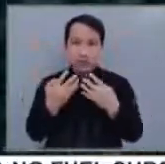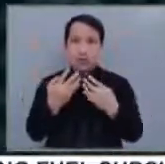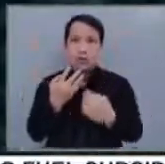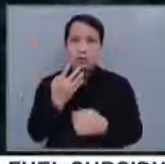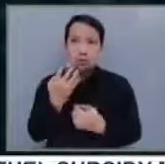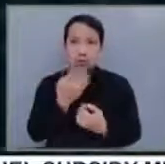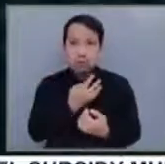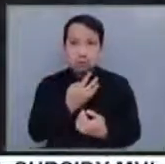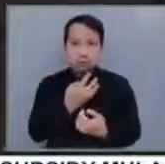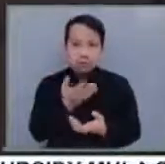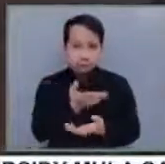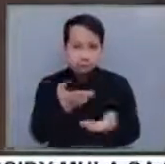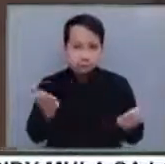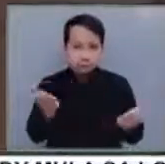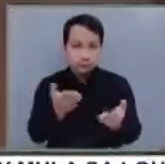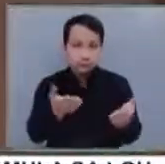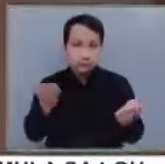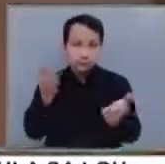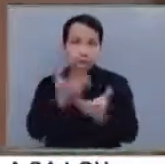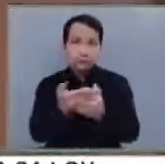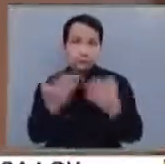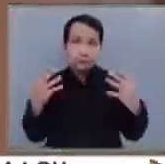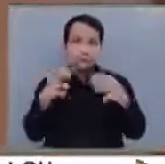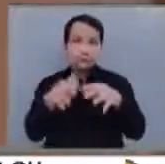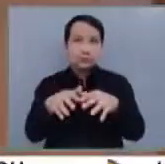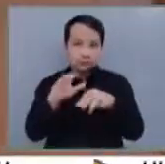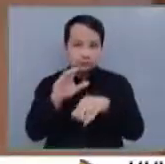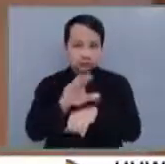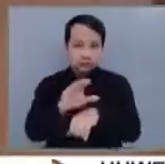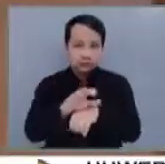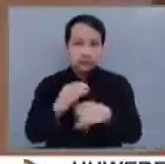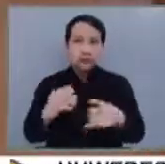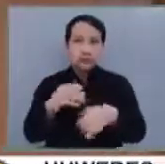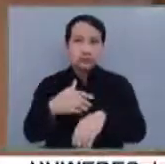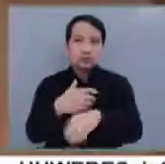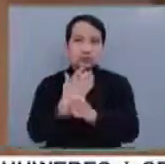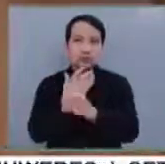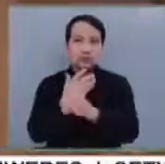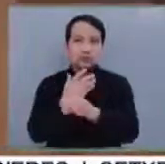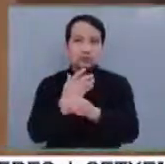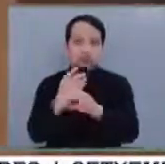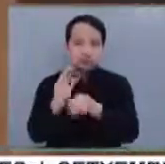isa na magtungo sa simbahan o dumalo sa mga online church services